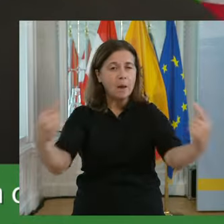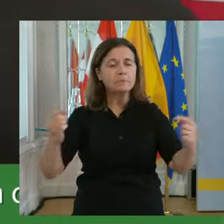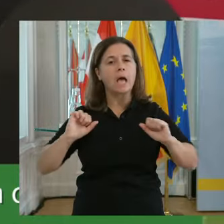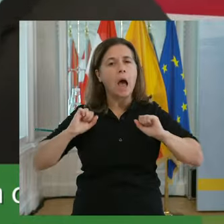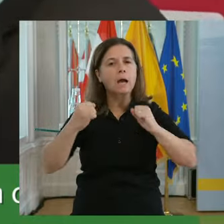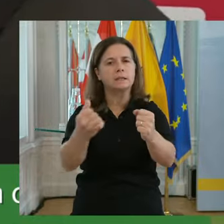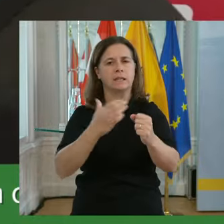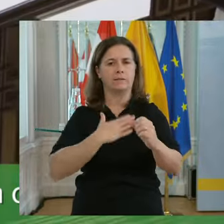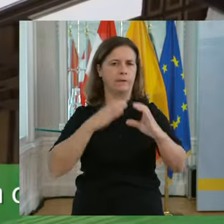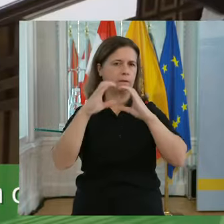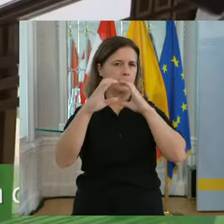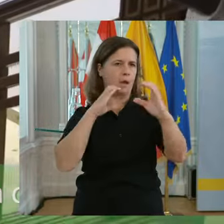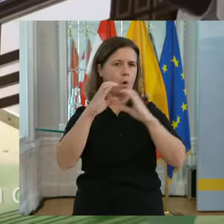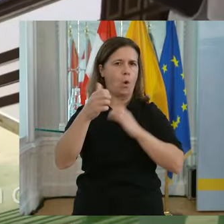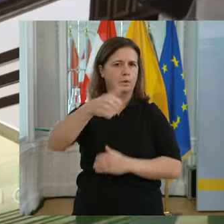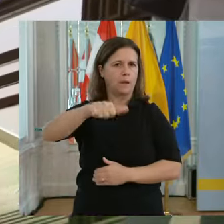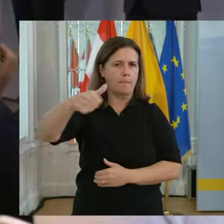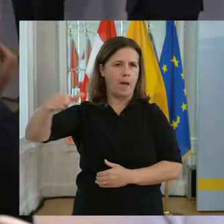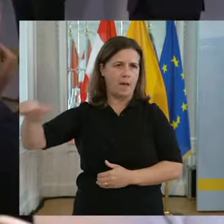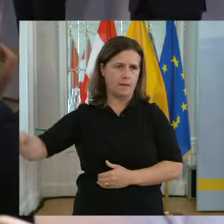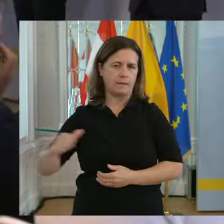unseren Dialogen dabei waren.